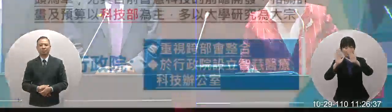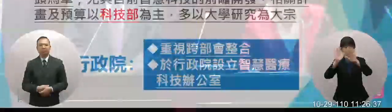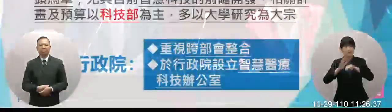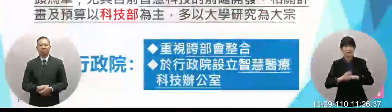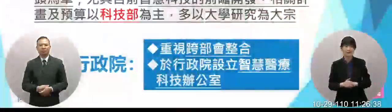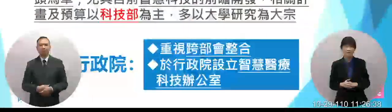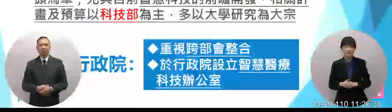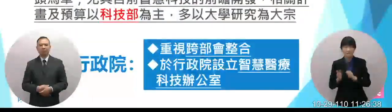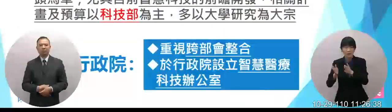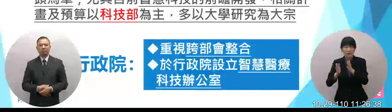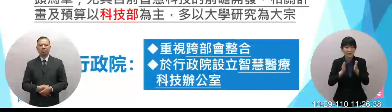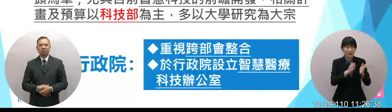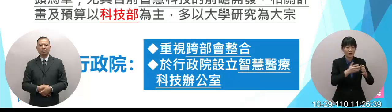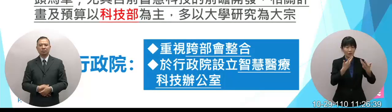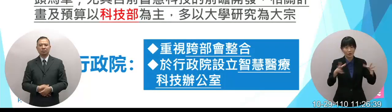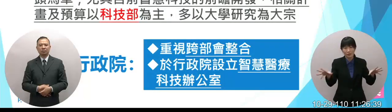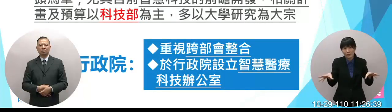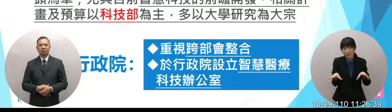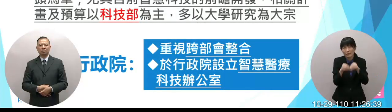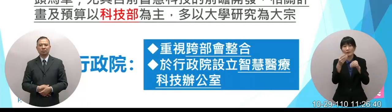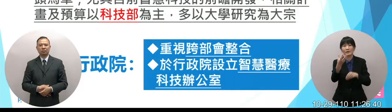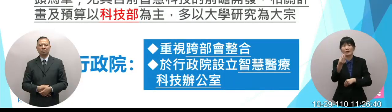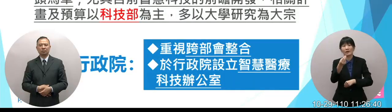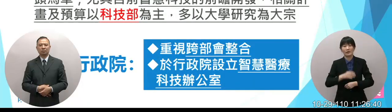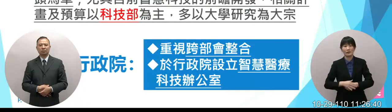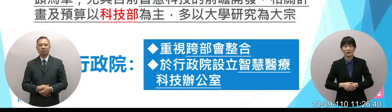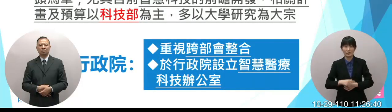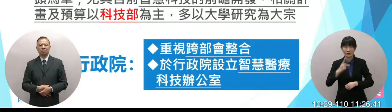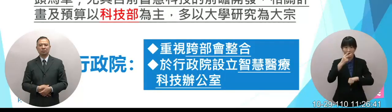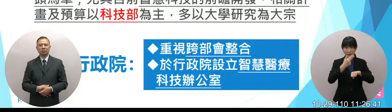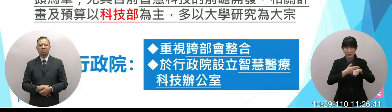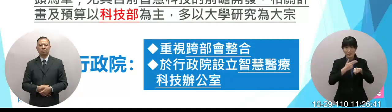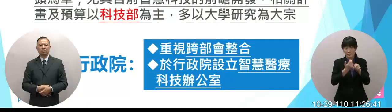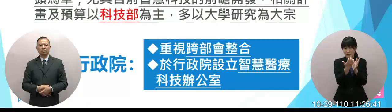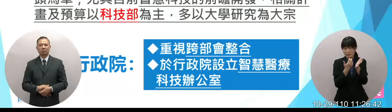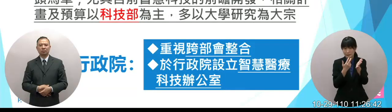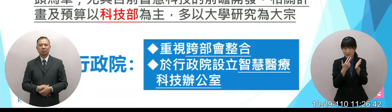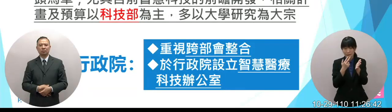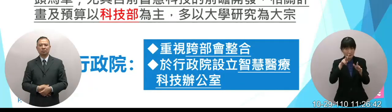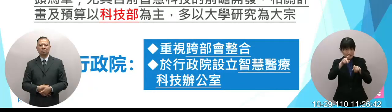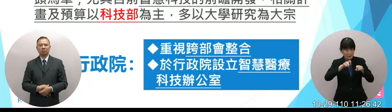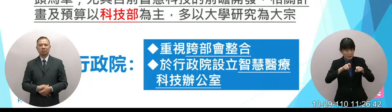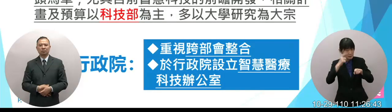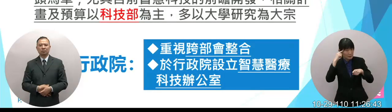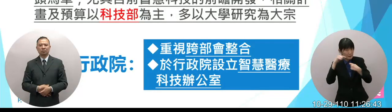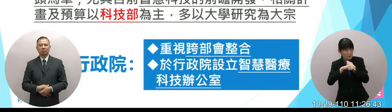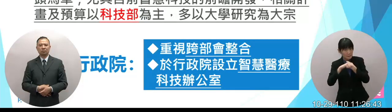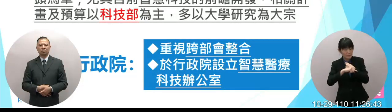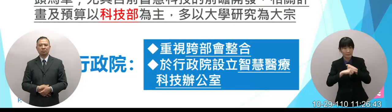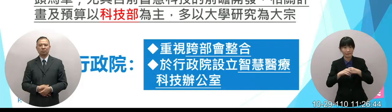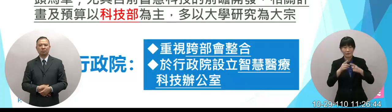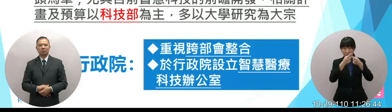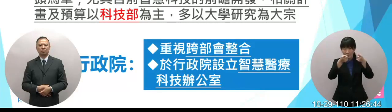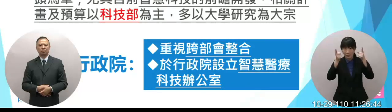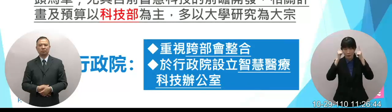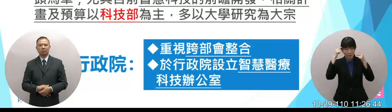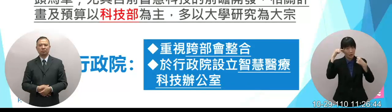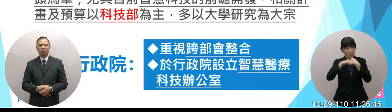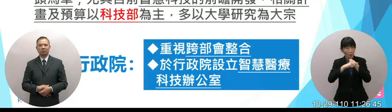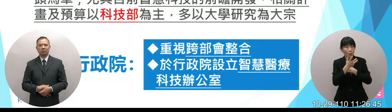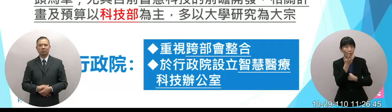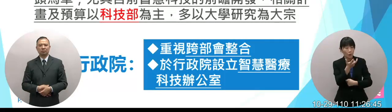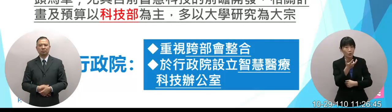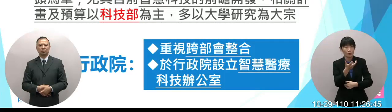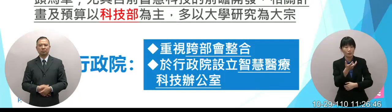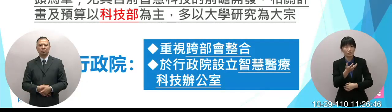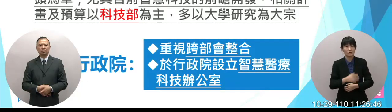车，尤其是智慧科技的前瞻开发，大多是以大学研究为主，相关